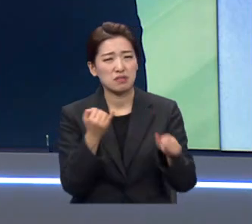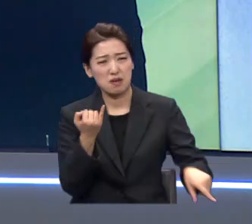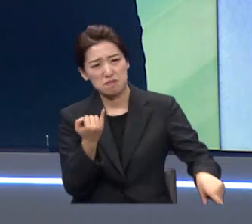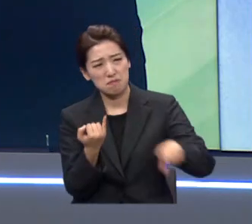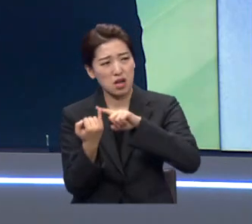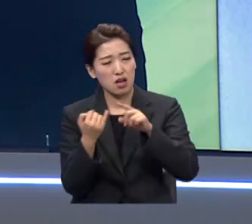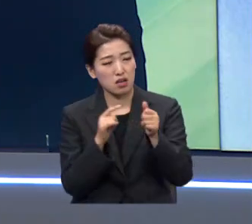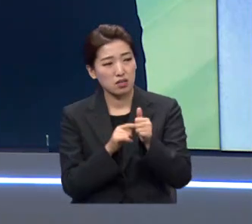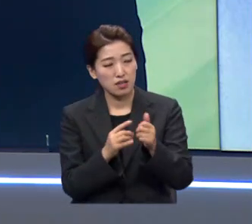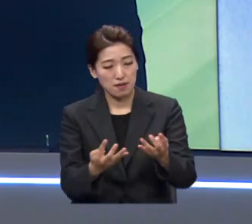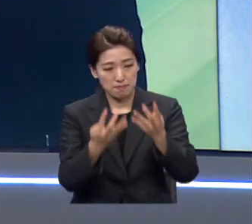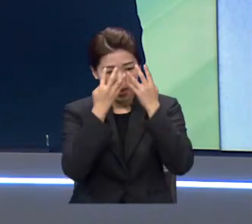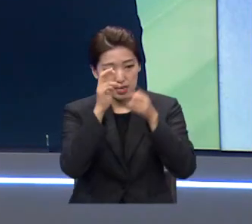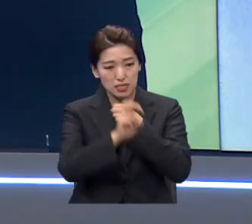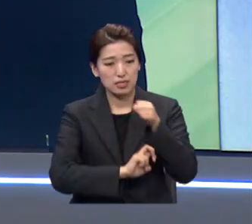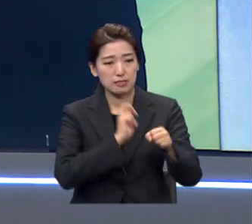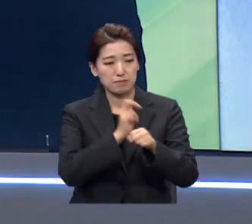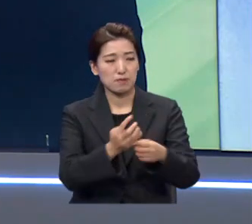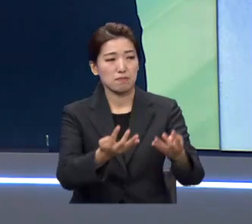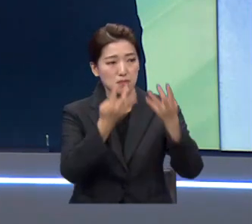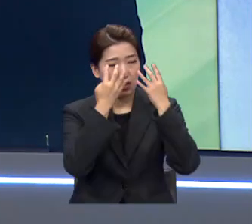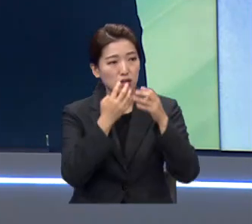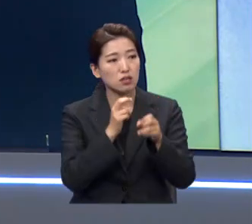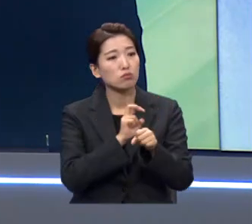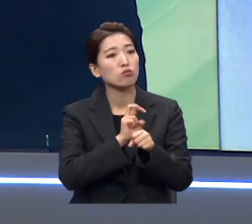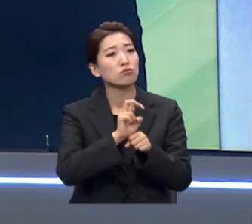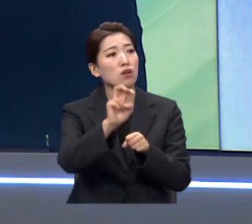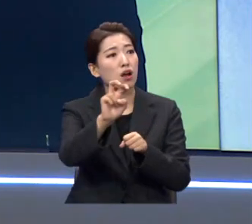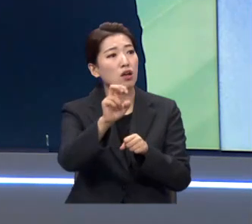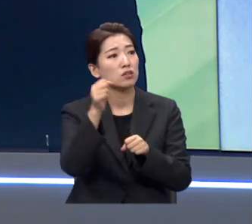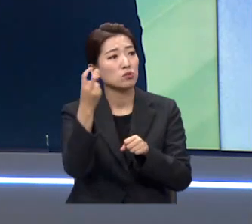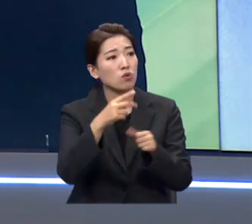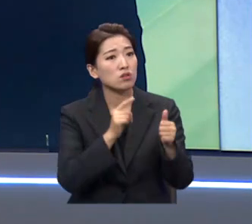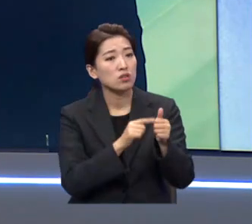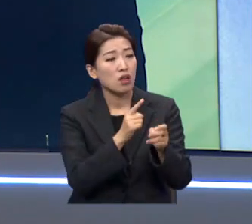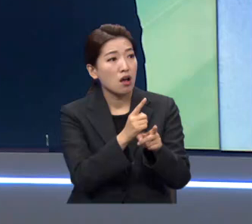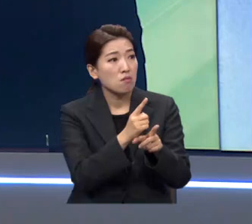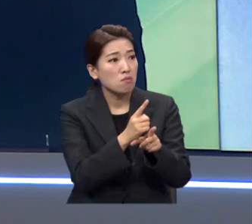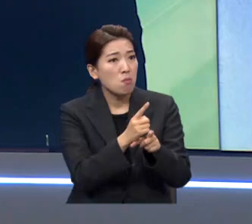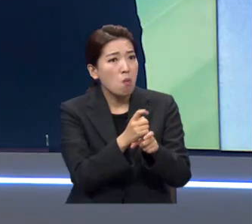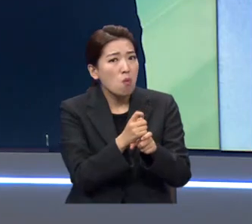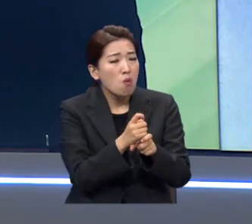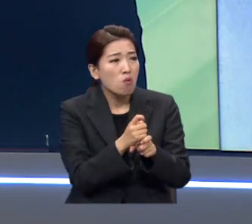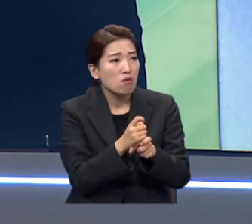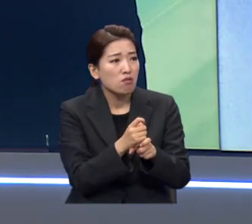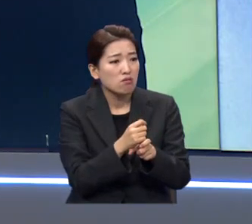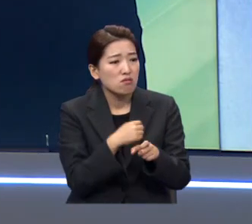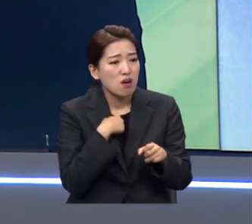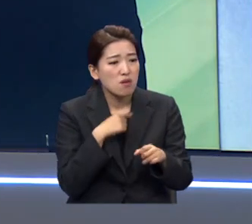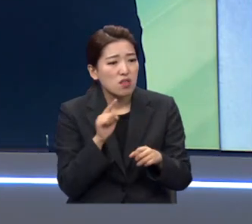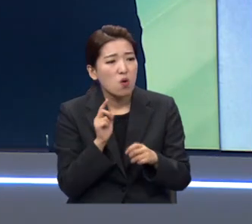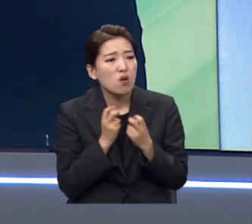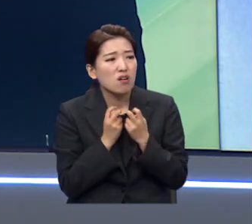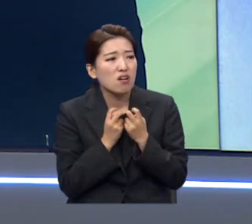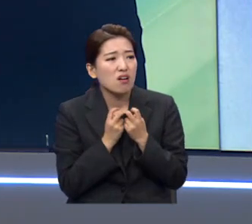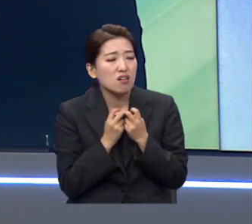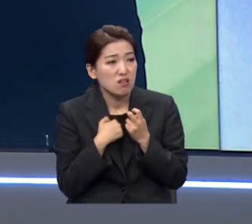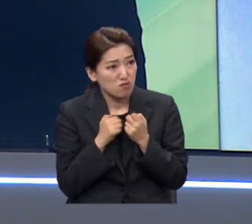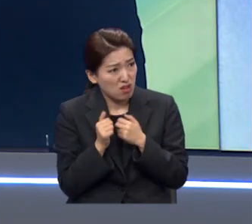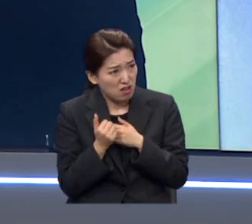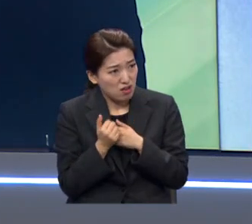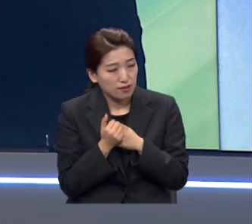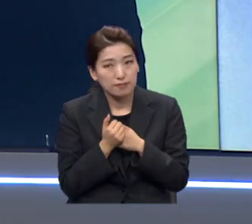20년형이 확정이 됐는데 그럼 20년 후에 나는 그 사람이 보복을 얘기하면 죽는 겁니까라고 얘기를 하면서 20년형 안